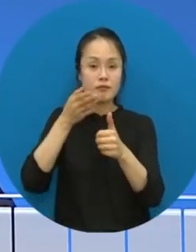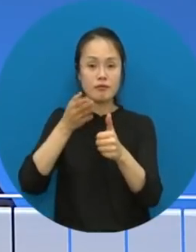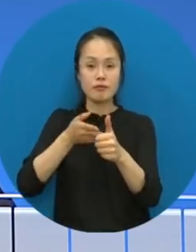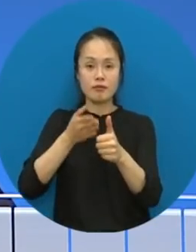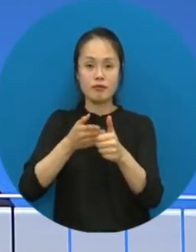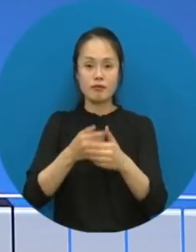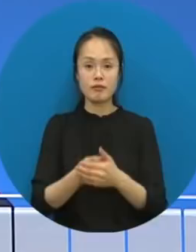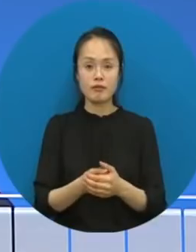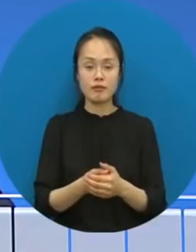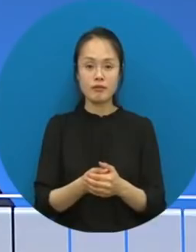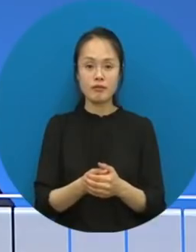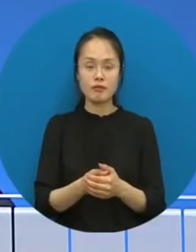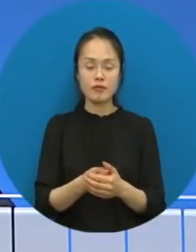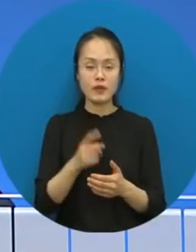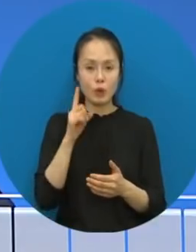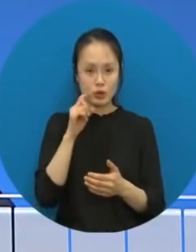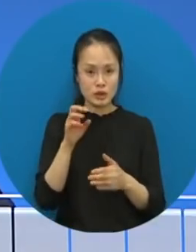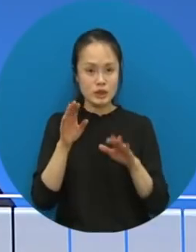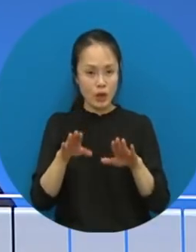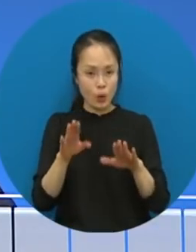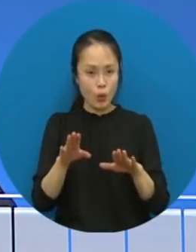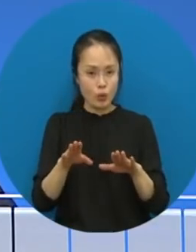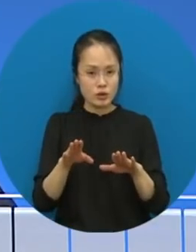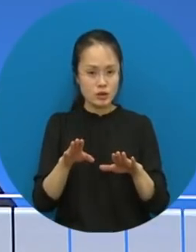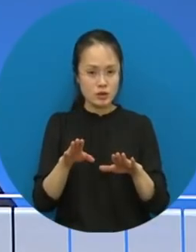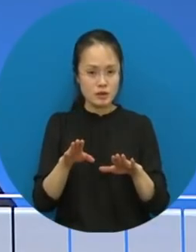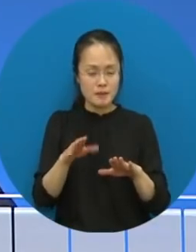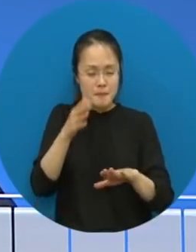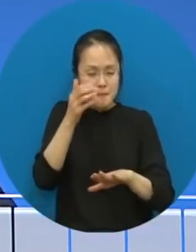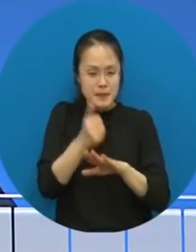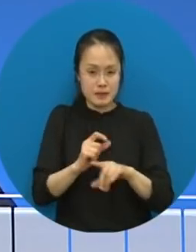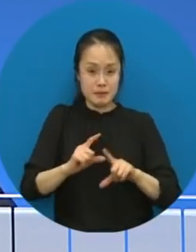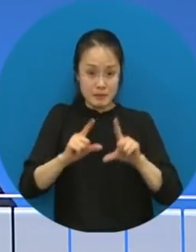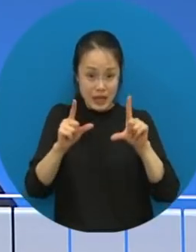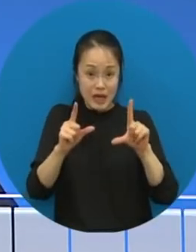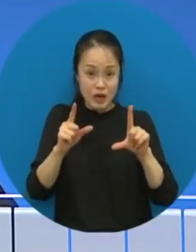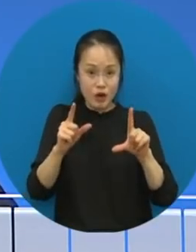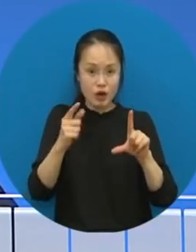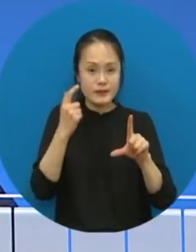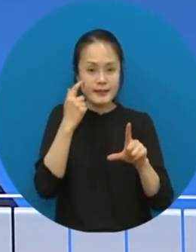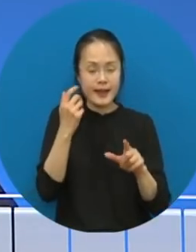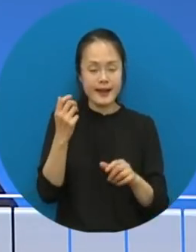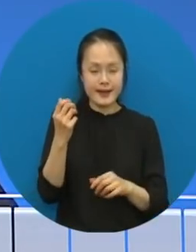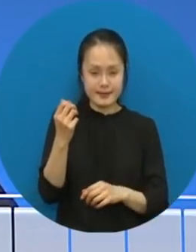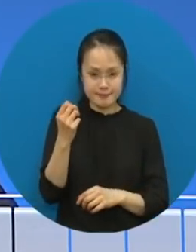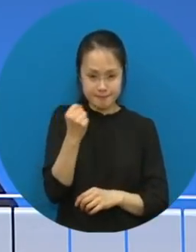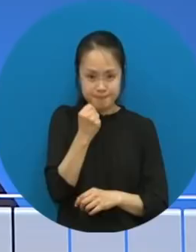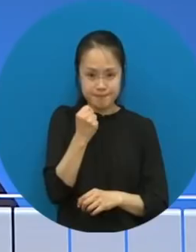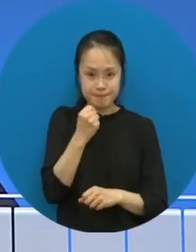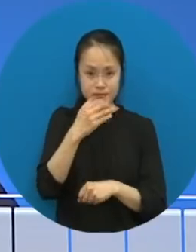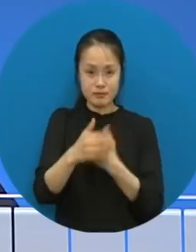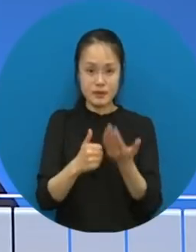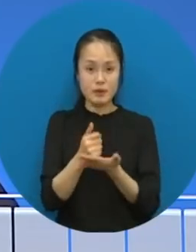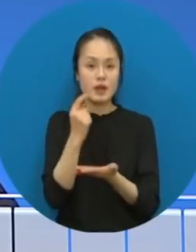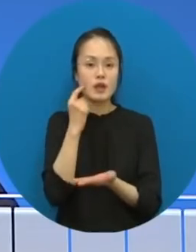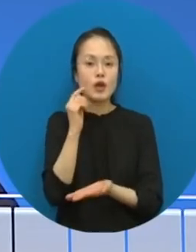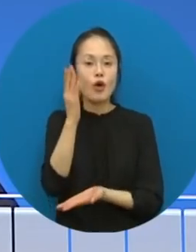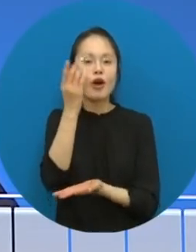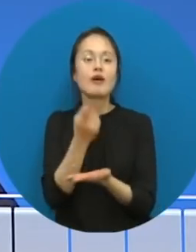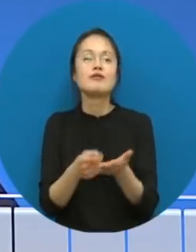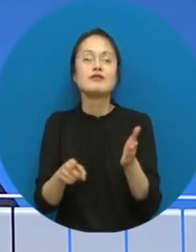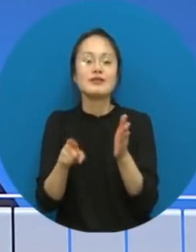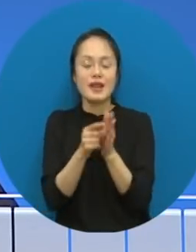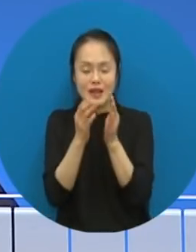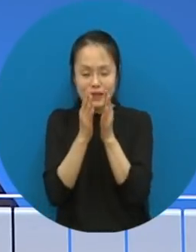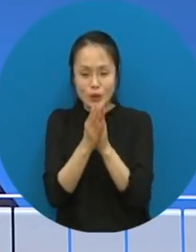혹시 이 밤이 마지막인 것처럼 하나님의 교회를 위해서 하나님의 거룩한 영광을 위해서 기도하시는 우리